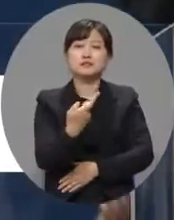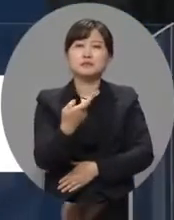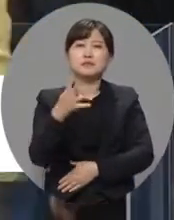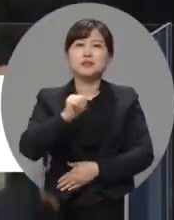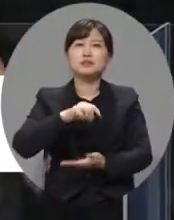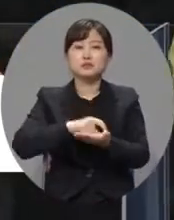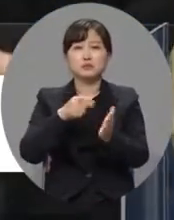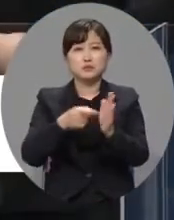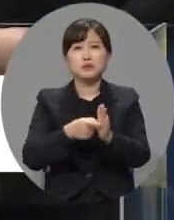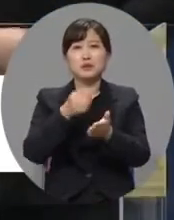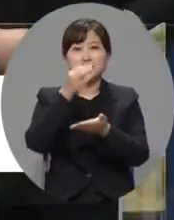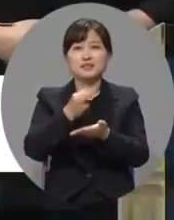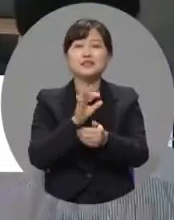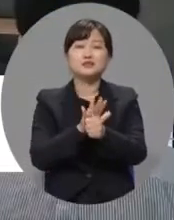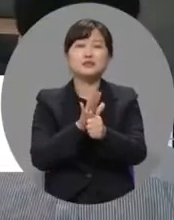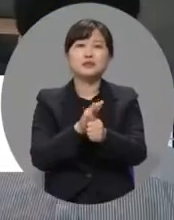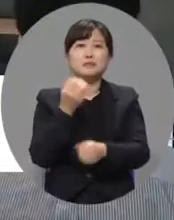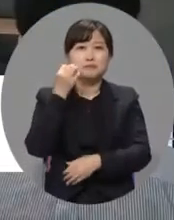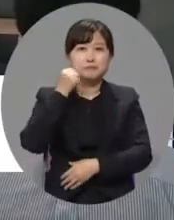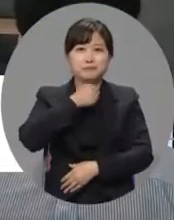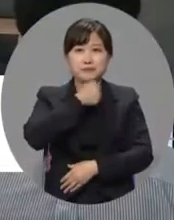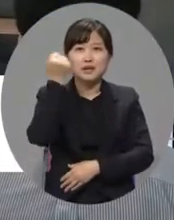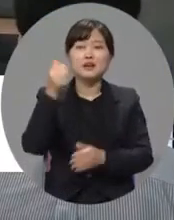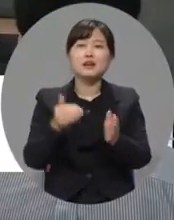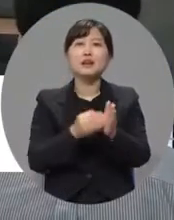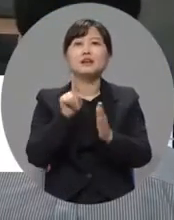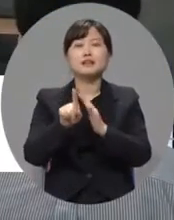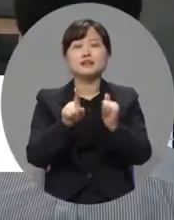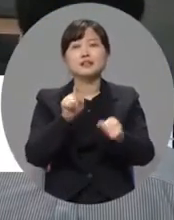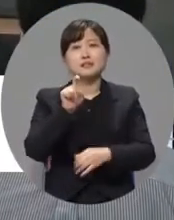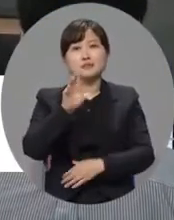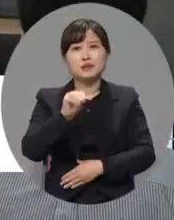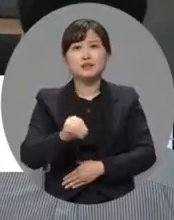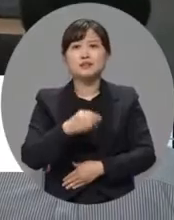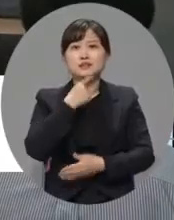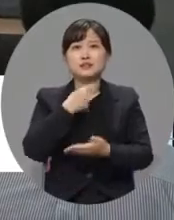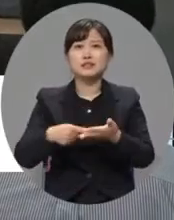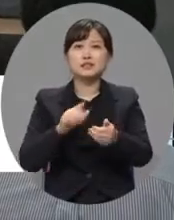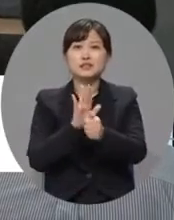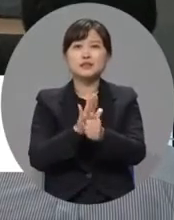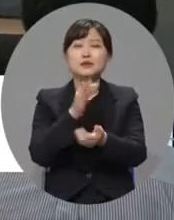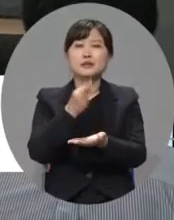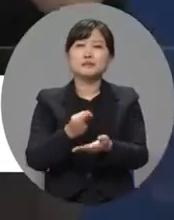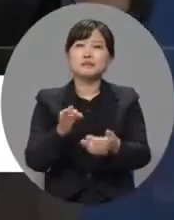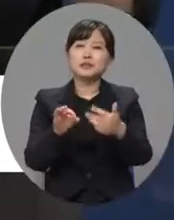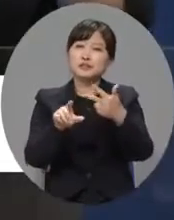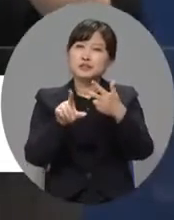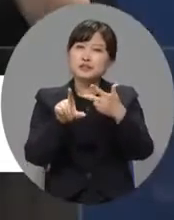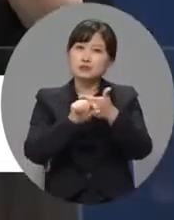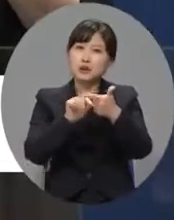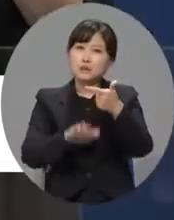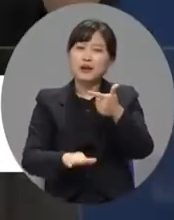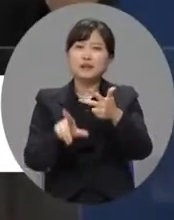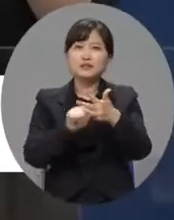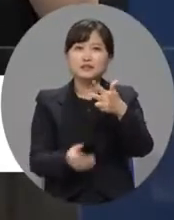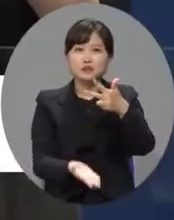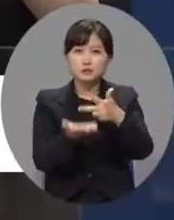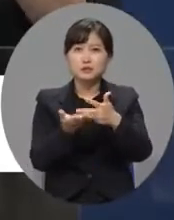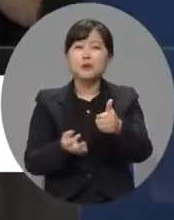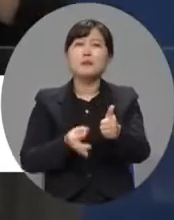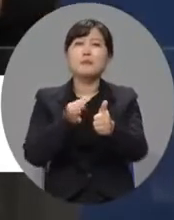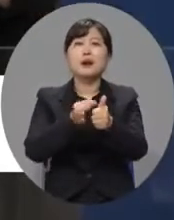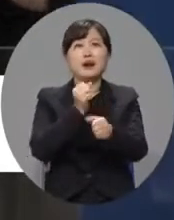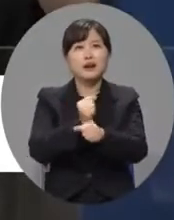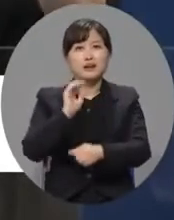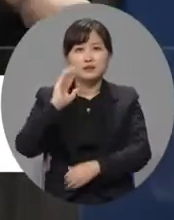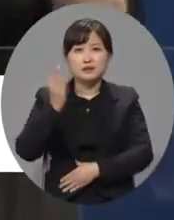통과시켰습니다 전력 또는 이에 따라 1인당 10만원의 재난 정금 이 이르면 다음 달 말 늦어도 7월 초에는 지급될 수 있도록